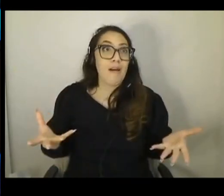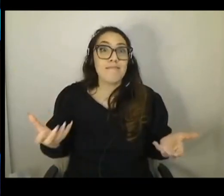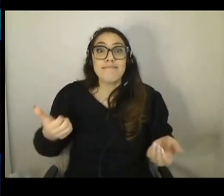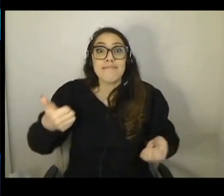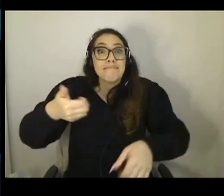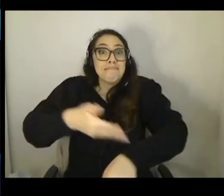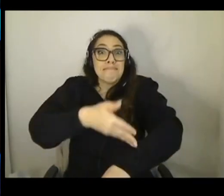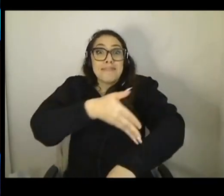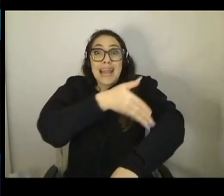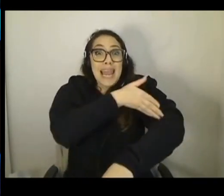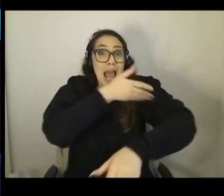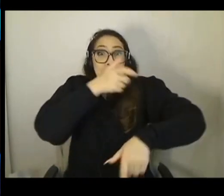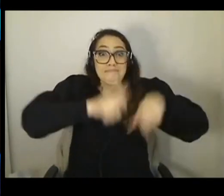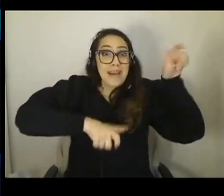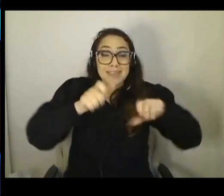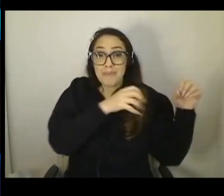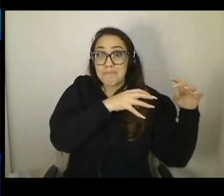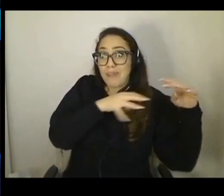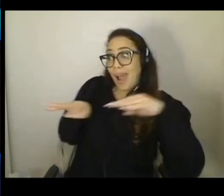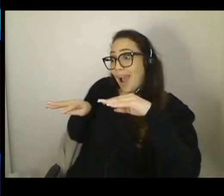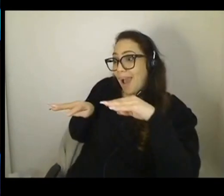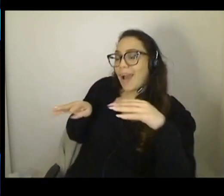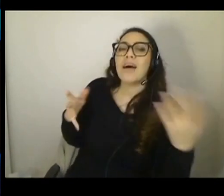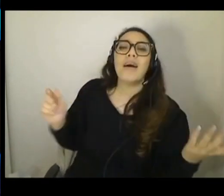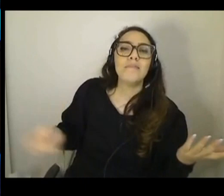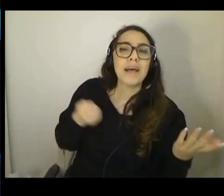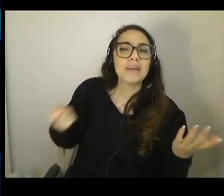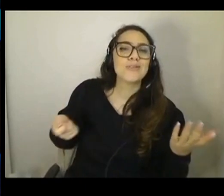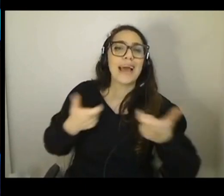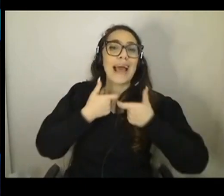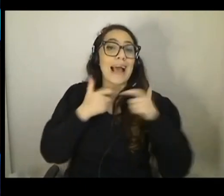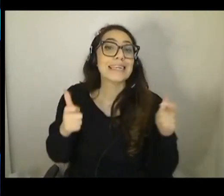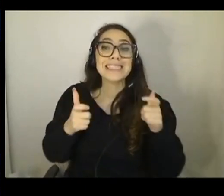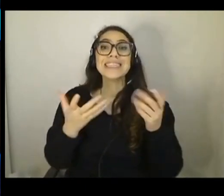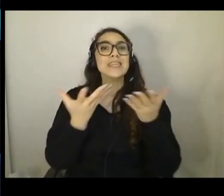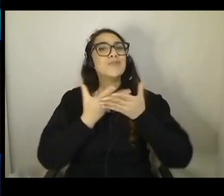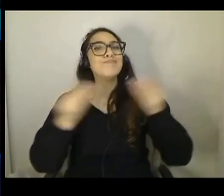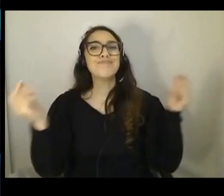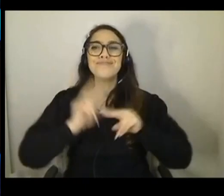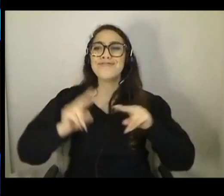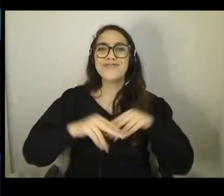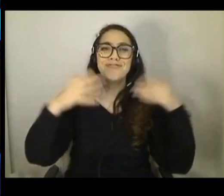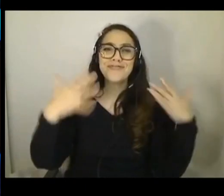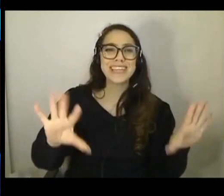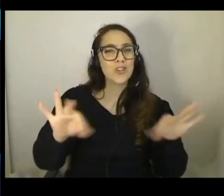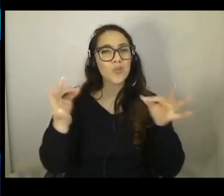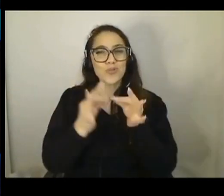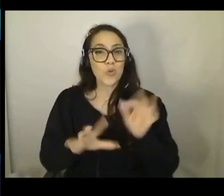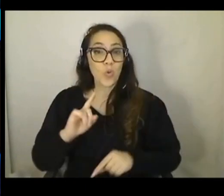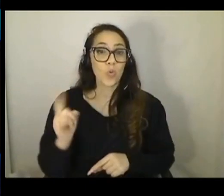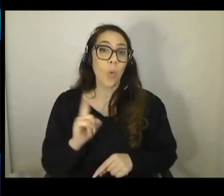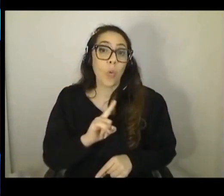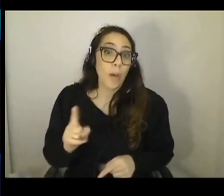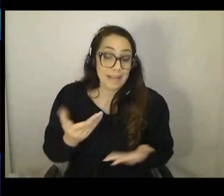téléspectateurs. Je sais bien que tous les sujets d'accessibilité ne seront pas réglés, mais il me semble que c'est une occasion